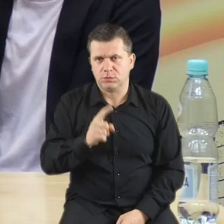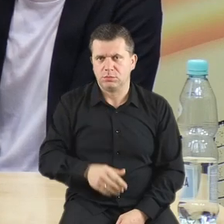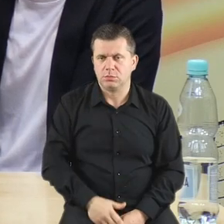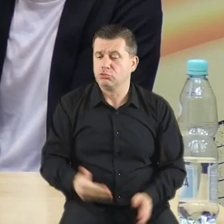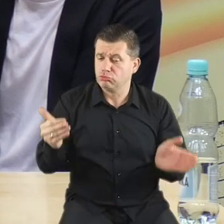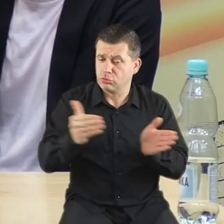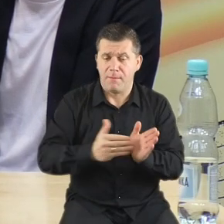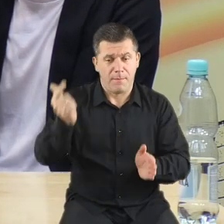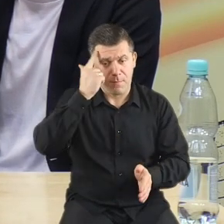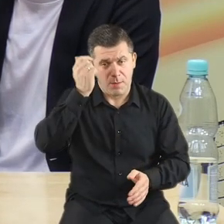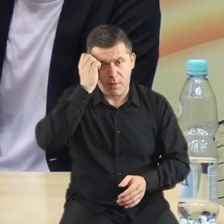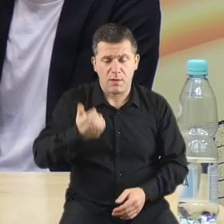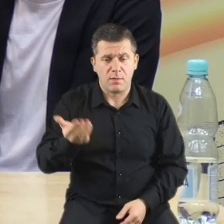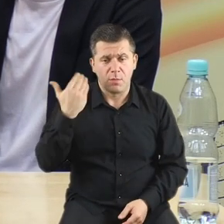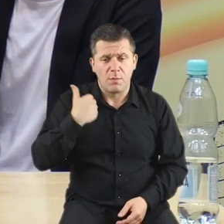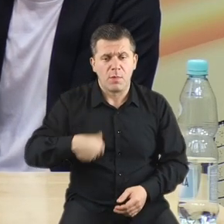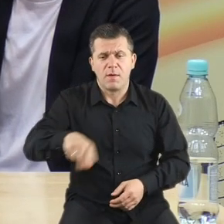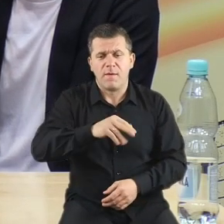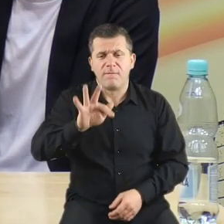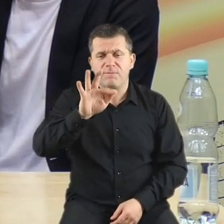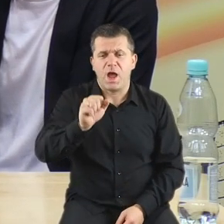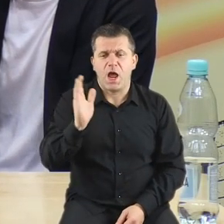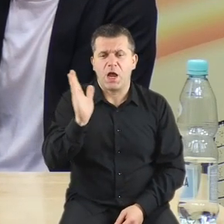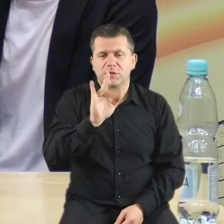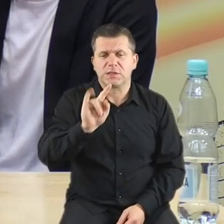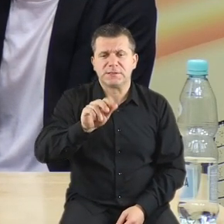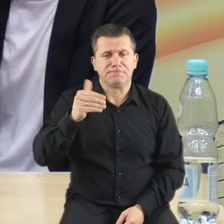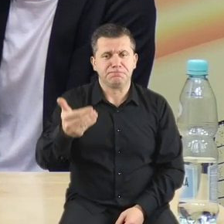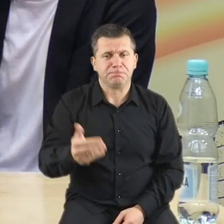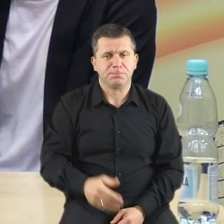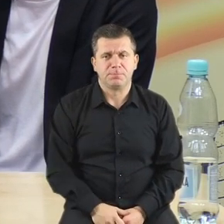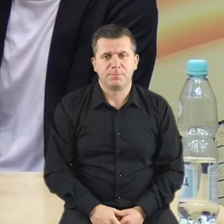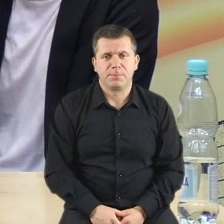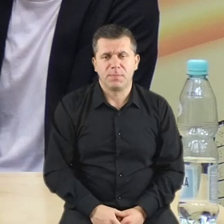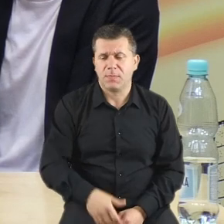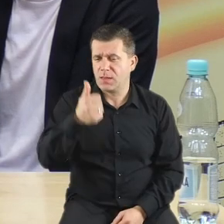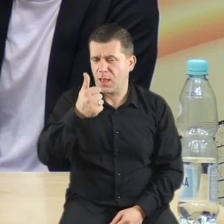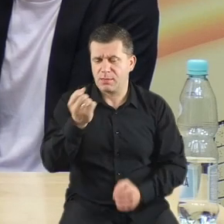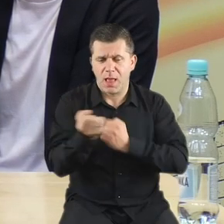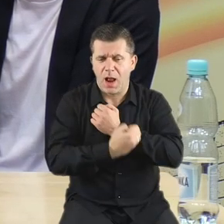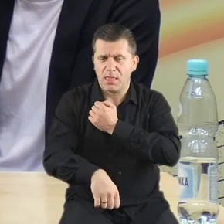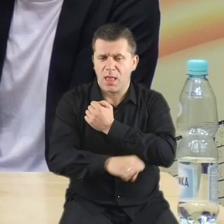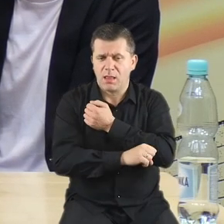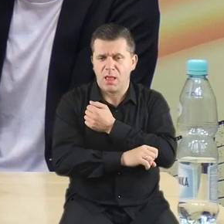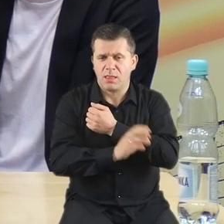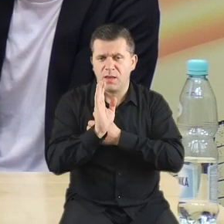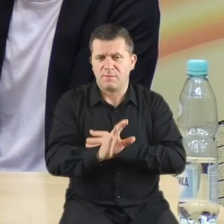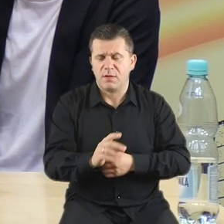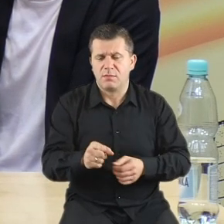tym, że wtedy był czas faszyzmu też. A taką jedyną alternatywą, równie radykalną dla